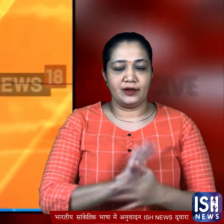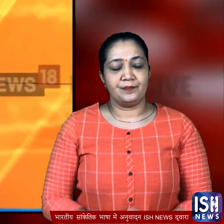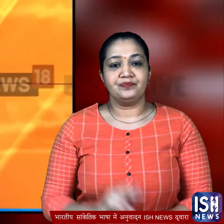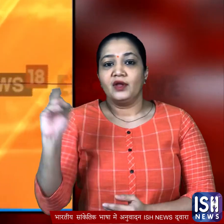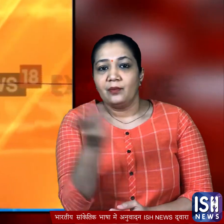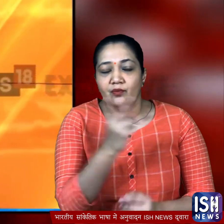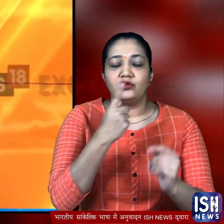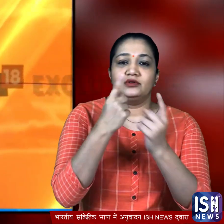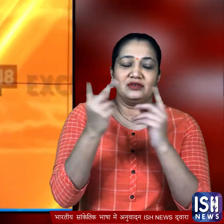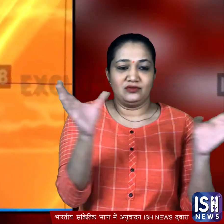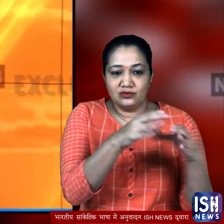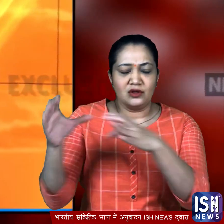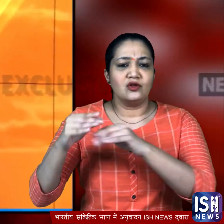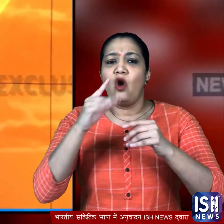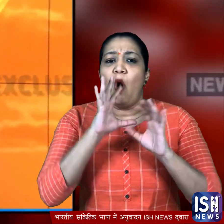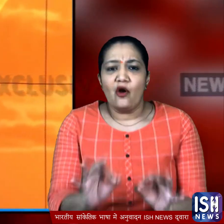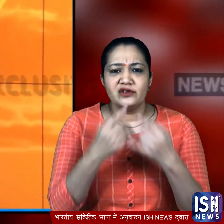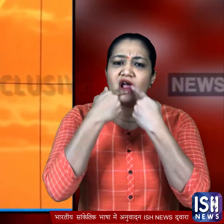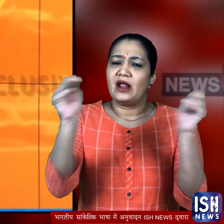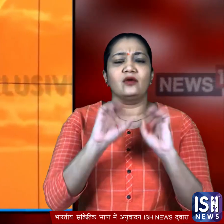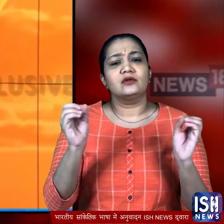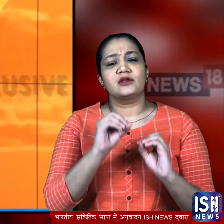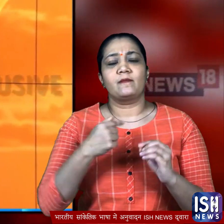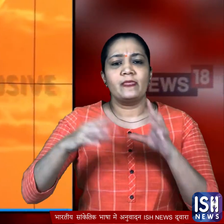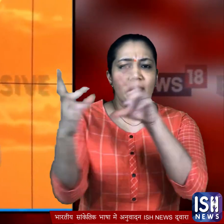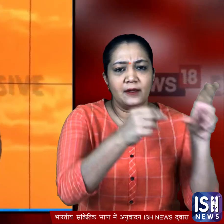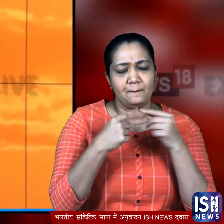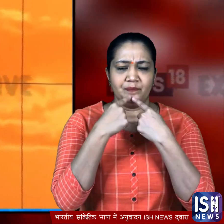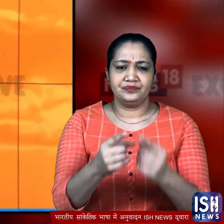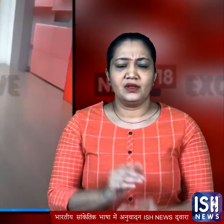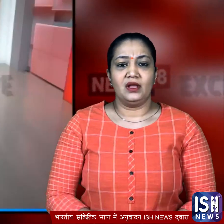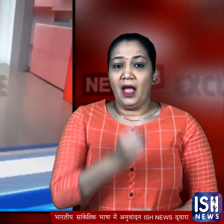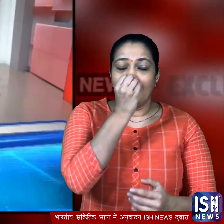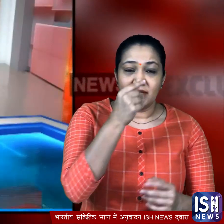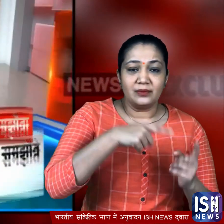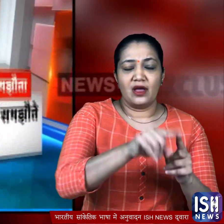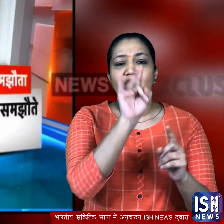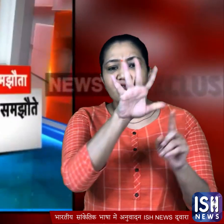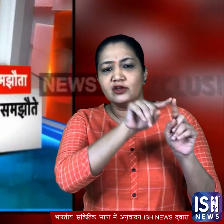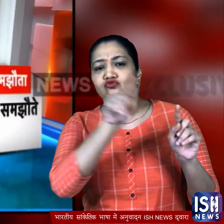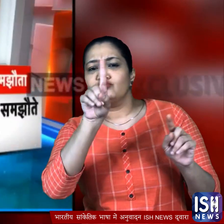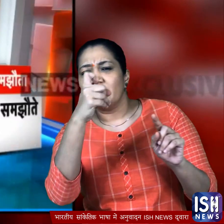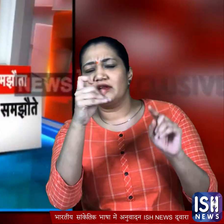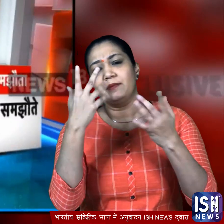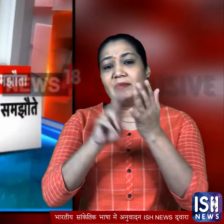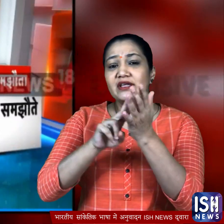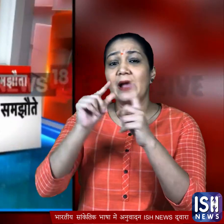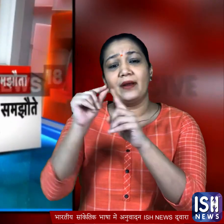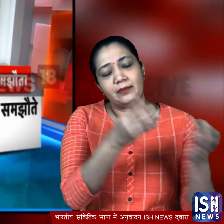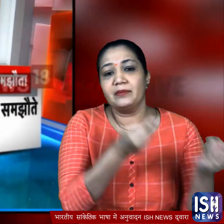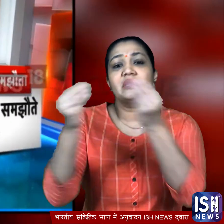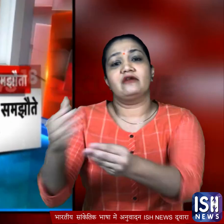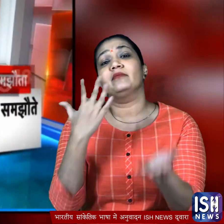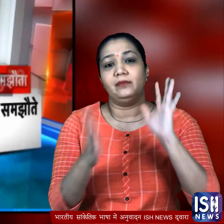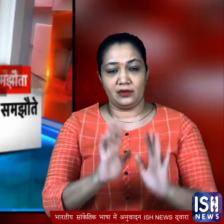खबर है। हालांकि दोनों पार्टियों के बीच सीटों के बंटवारे पर कोई औपचारिक ऐलान नहीं हुआ है, लेकिन सूत्र बता रहे हैं कि भारतीय जनता पार्टी 15 से 17 सीटें निषाद पार्टी